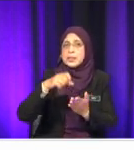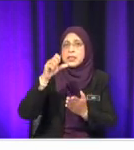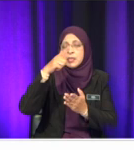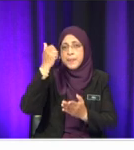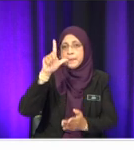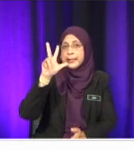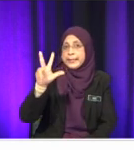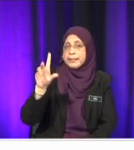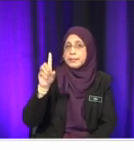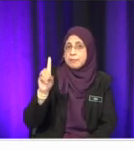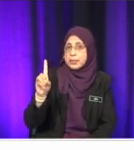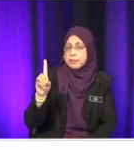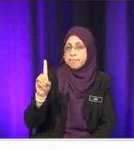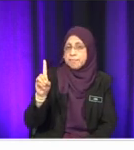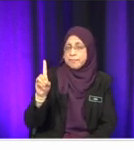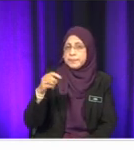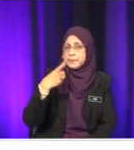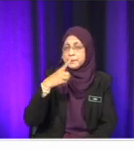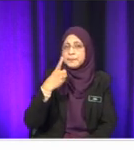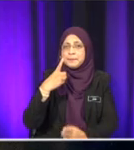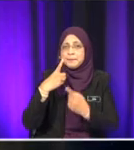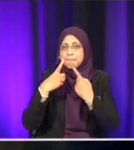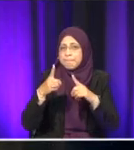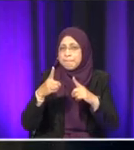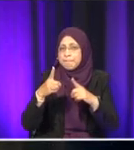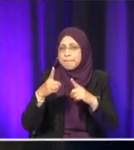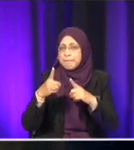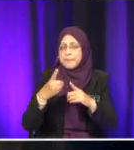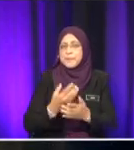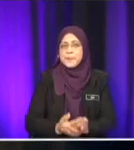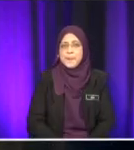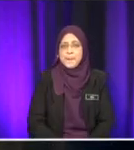gambar kedua sapu yang boleh dijawab sapu yang boleh sampaikan